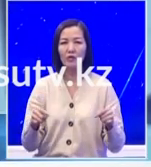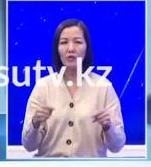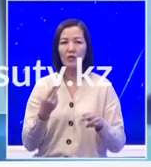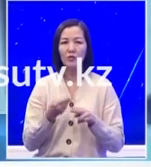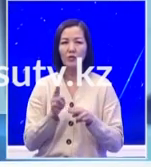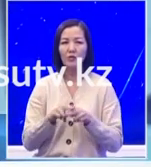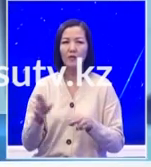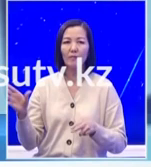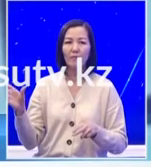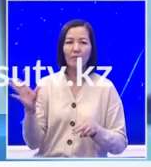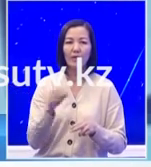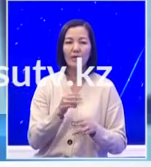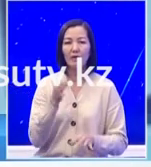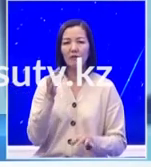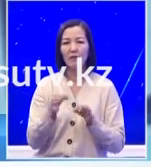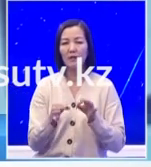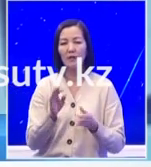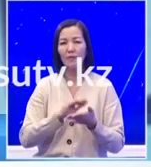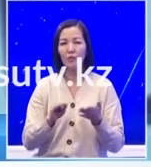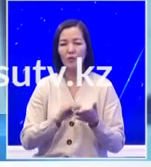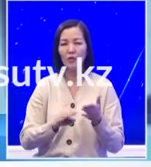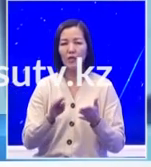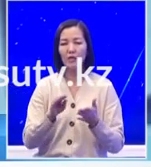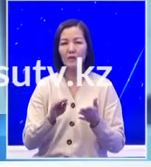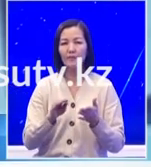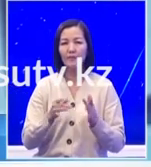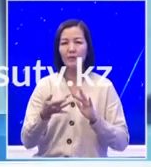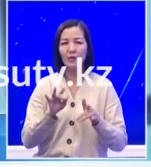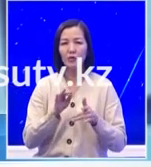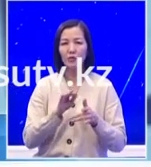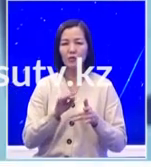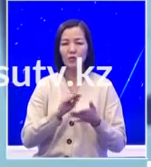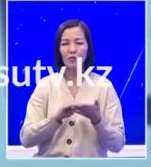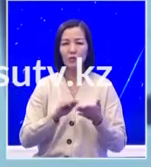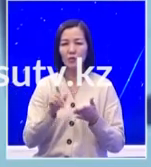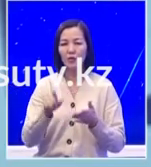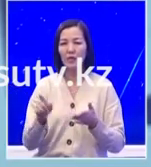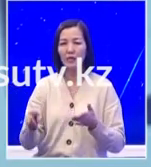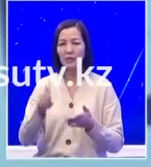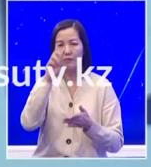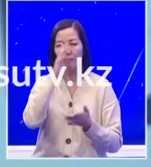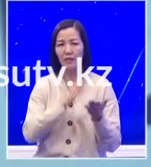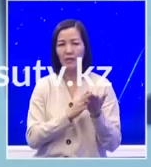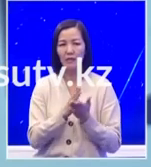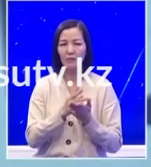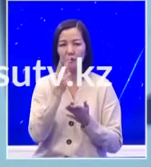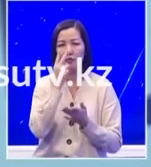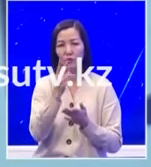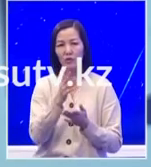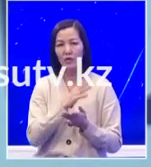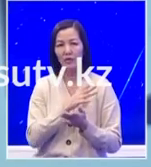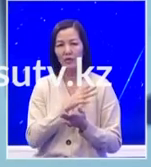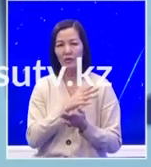Соның барлығын талқылап блогерлар, журналистер, жалпы алған кезде мемлекеттік қызметшілердің көзқарасымен